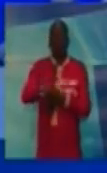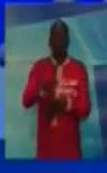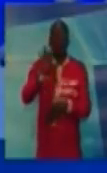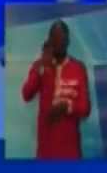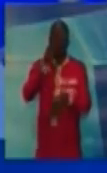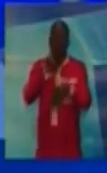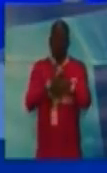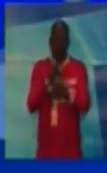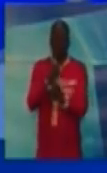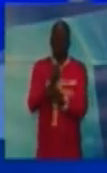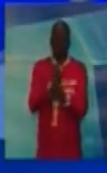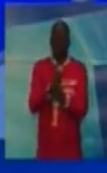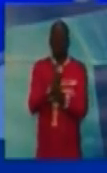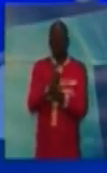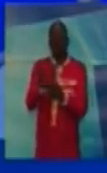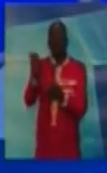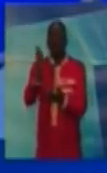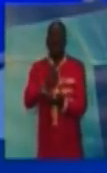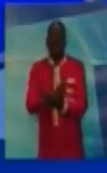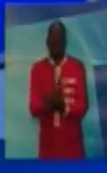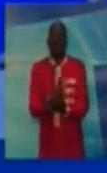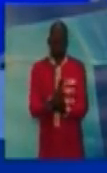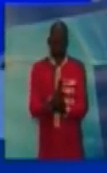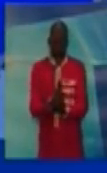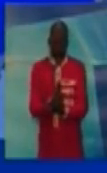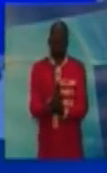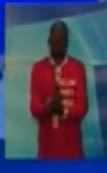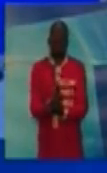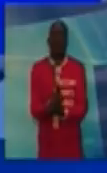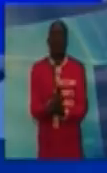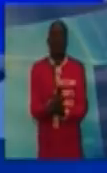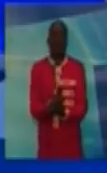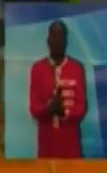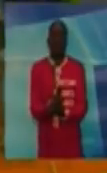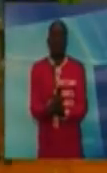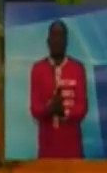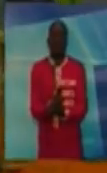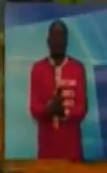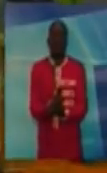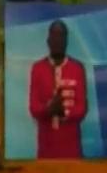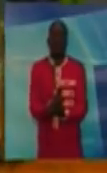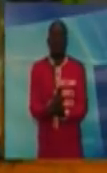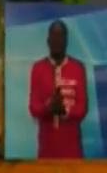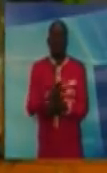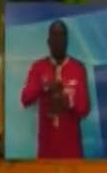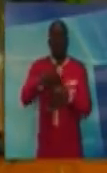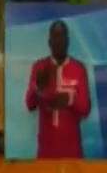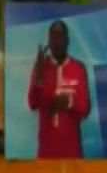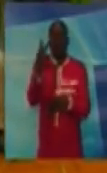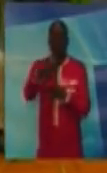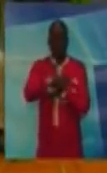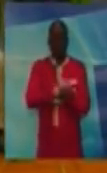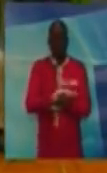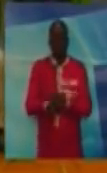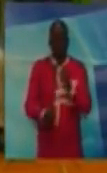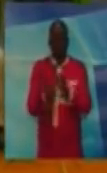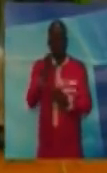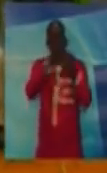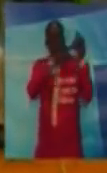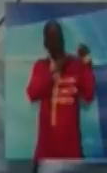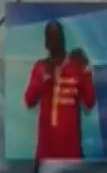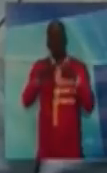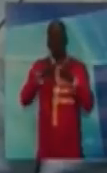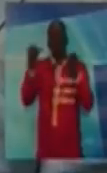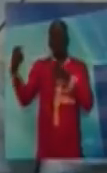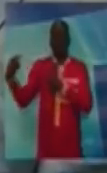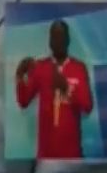travaux. Détail complet avec Roger Kam et Frédéric Etienne Basenga. Après 2 jours passés à éplucher le rôle des médias